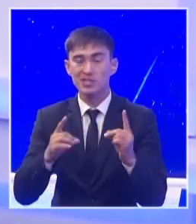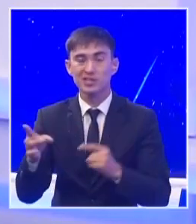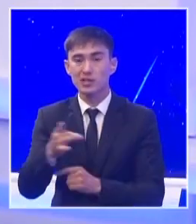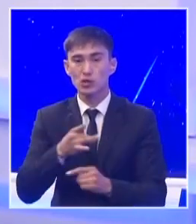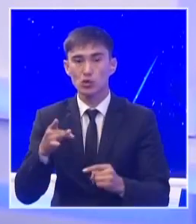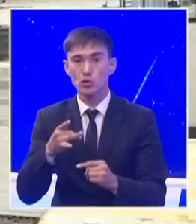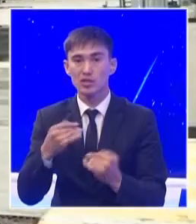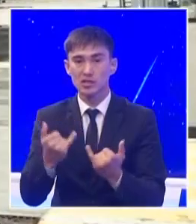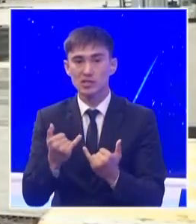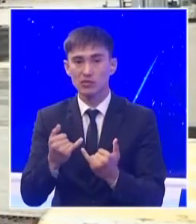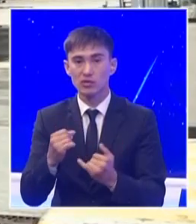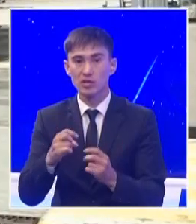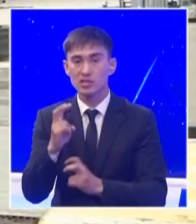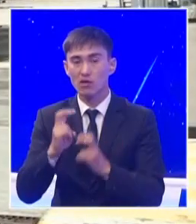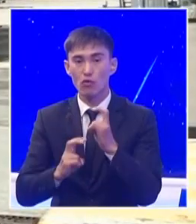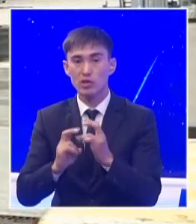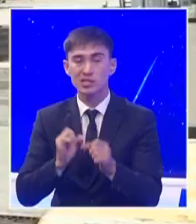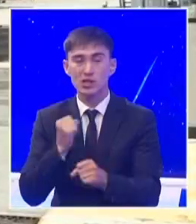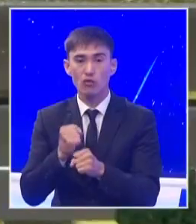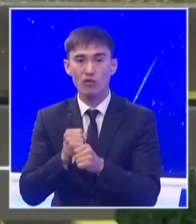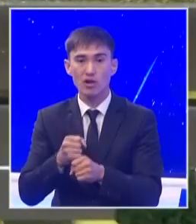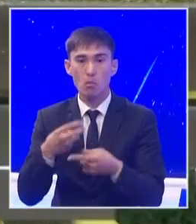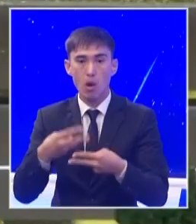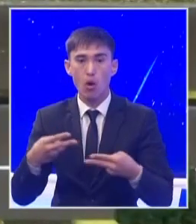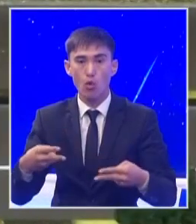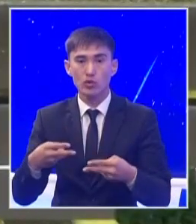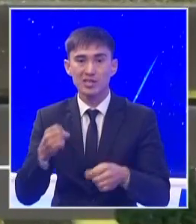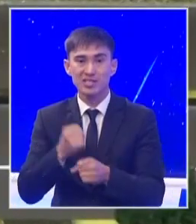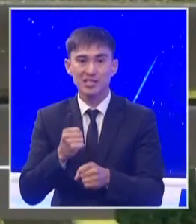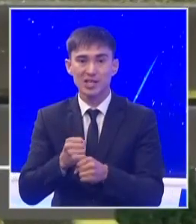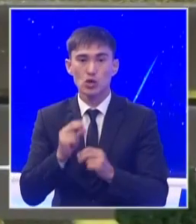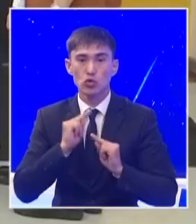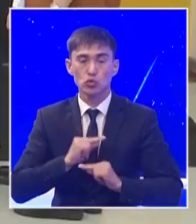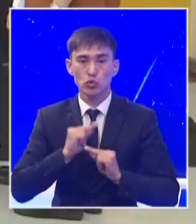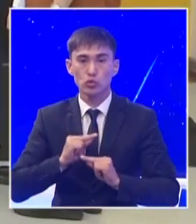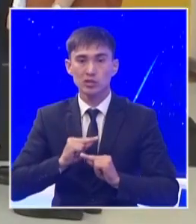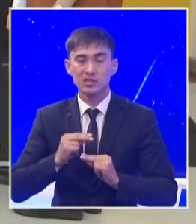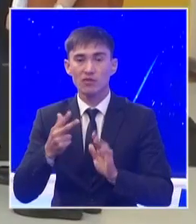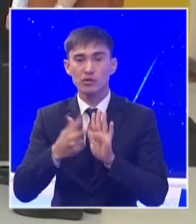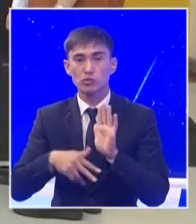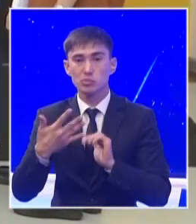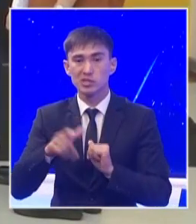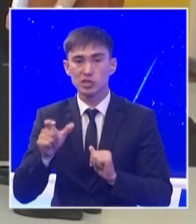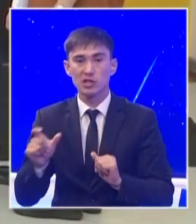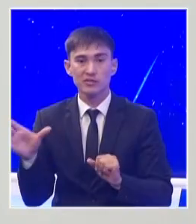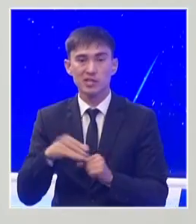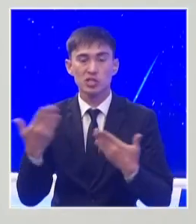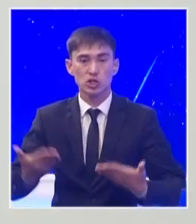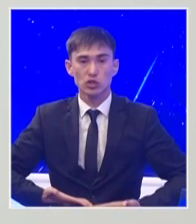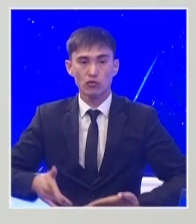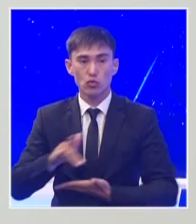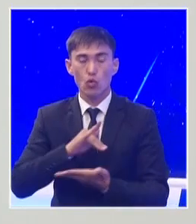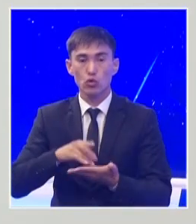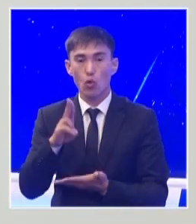регионе. Сегодня на заводе по изготовлению макаронных изделий трудятся 850 человек. Все они жители города